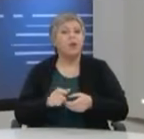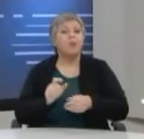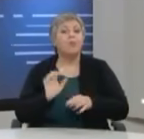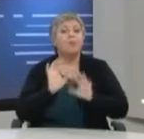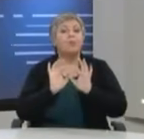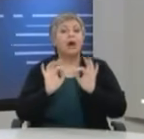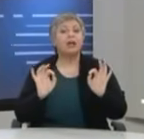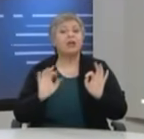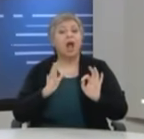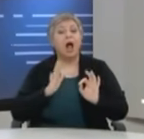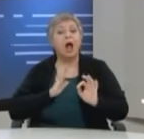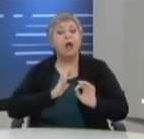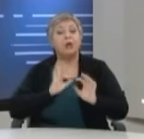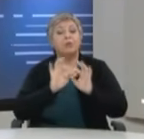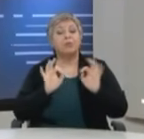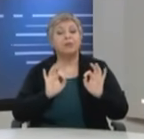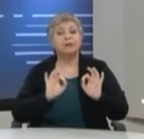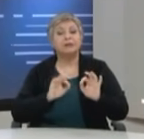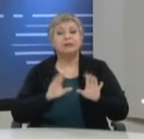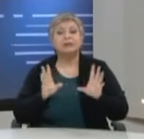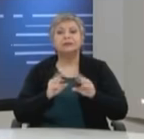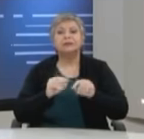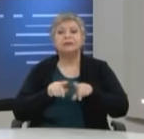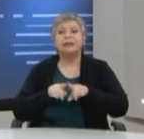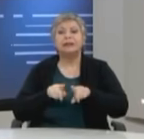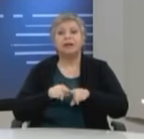Μακεδόνες σε σχέση με την Ελλάδα.